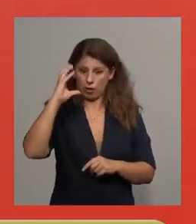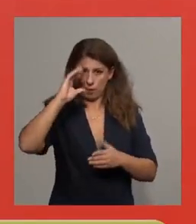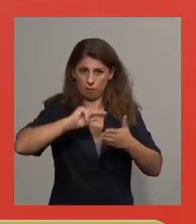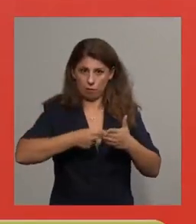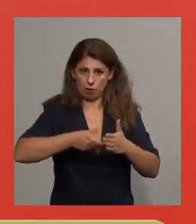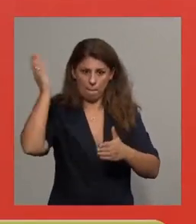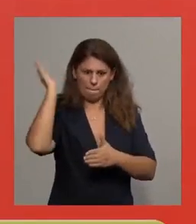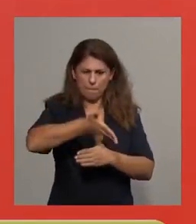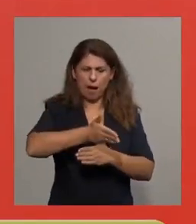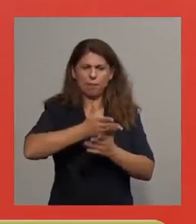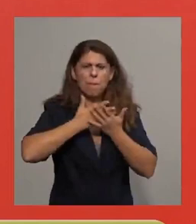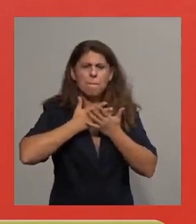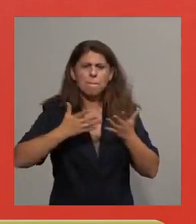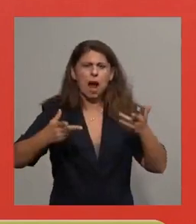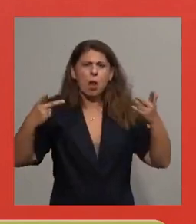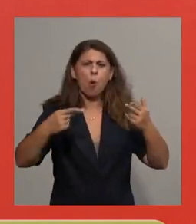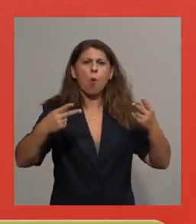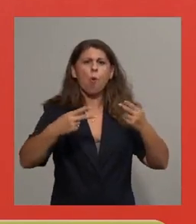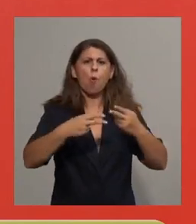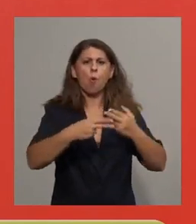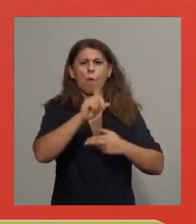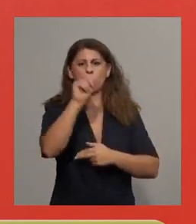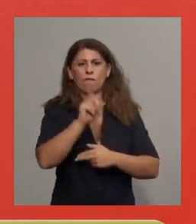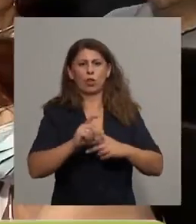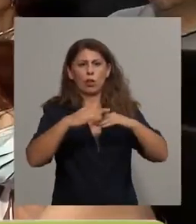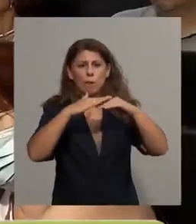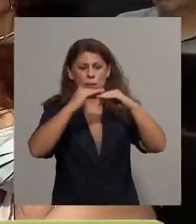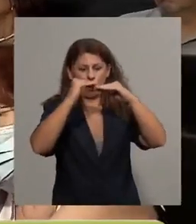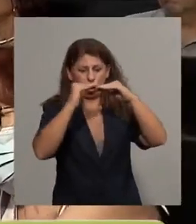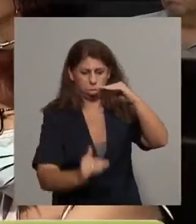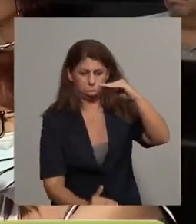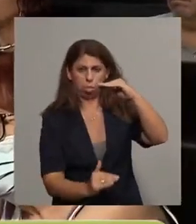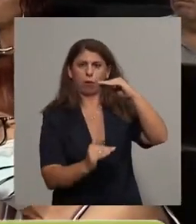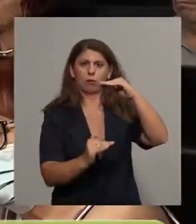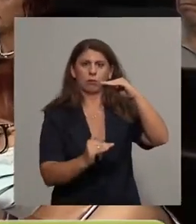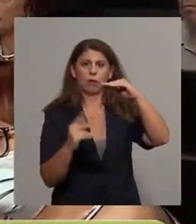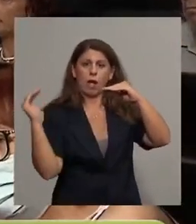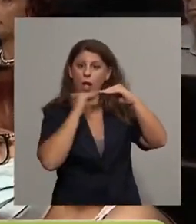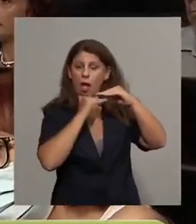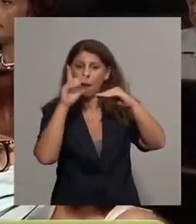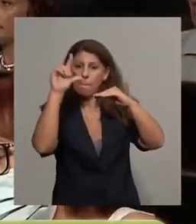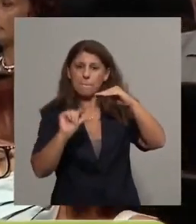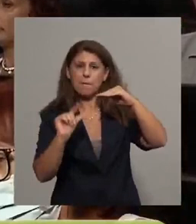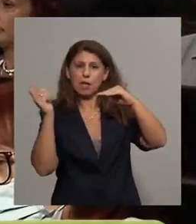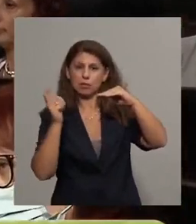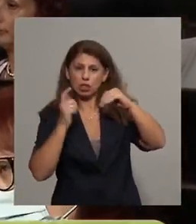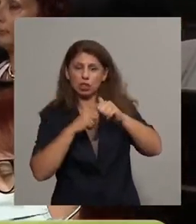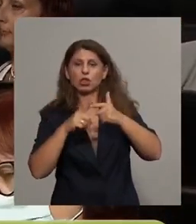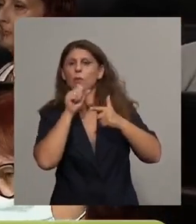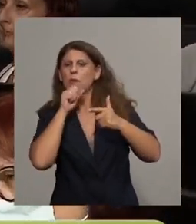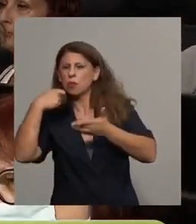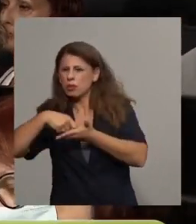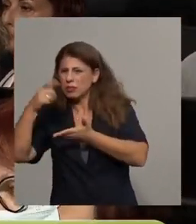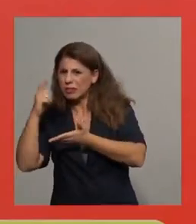υποστήκαμε ένα μεγάλο κούρεμα του βιωτικού επίπεδου, με άμεση μείωση μισθών, συντάξεων